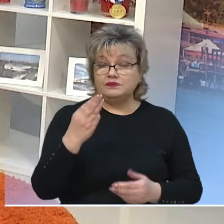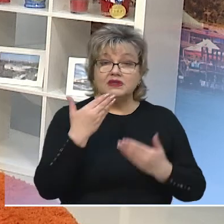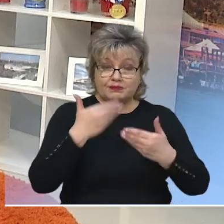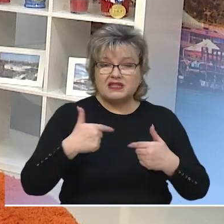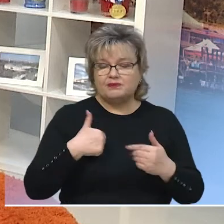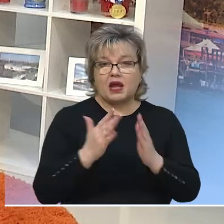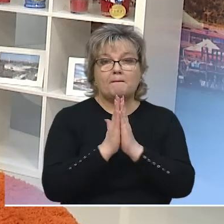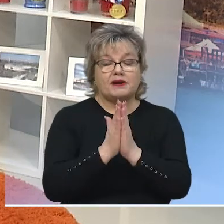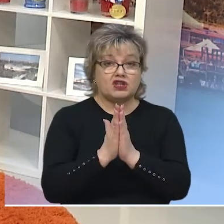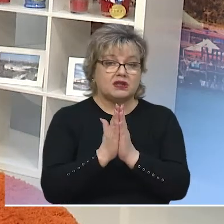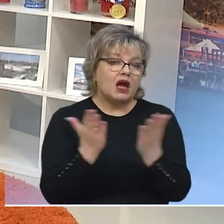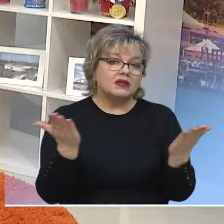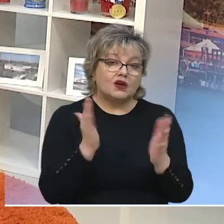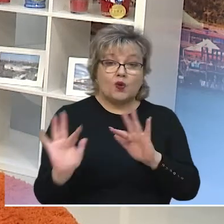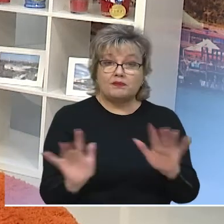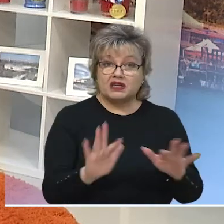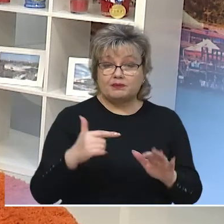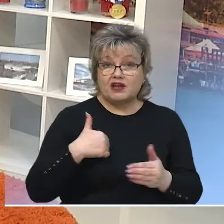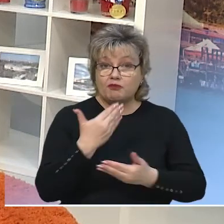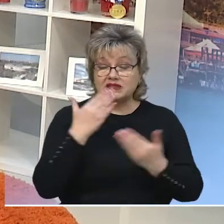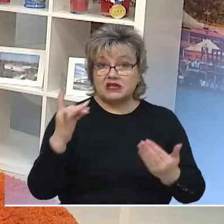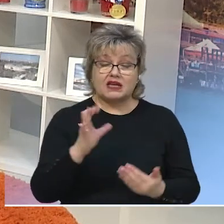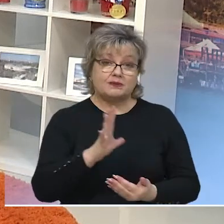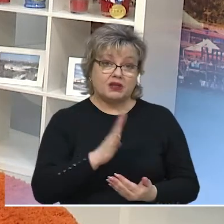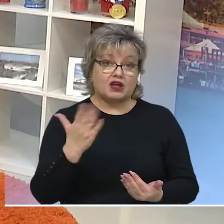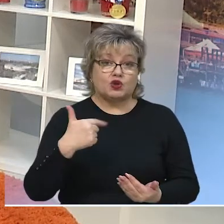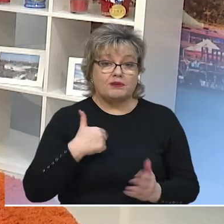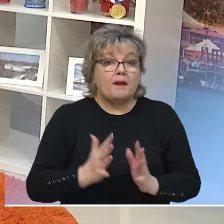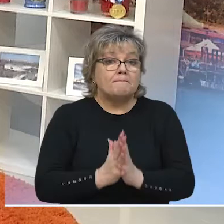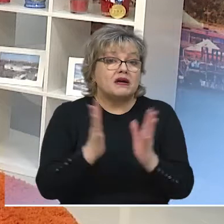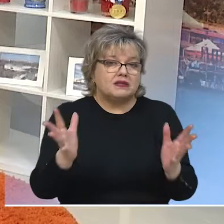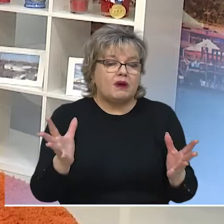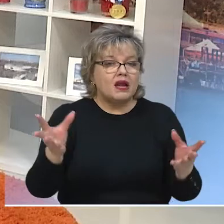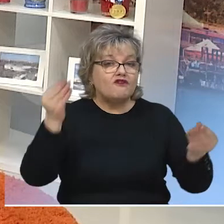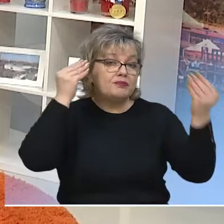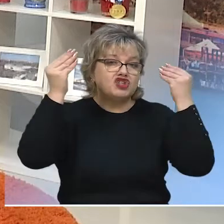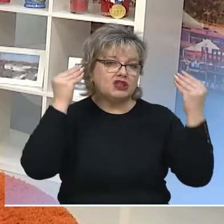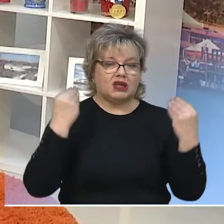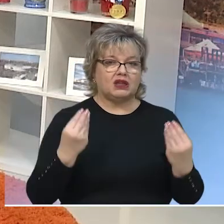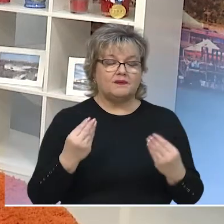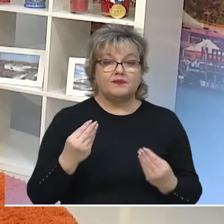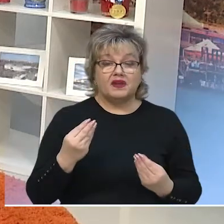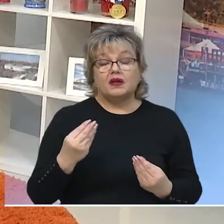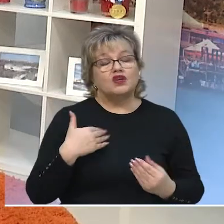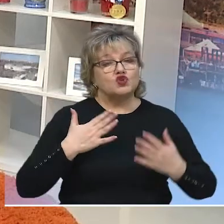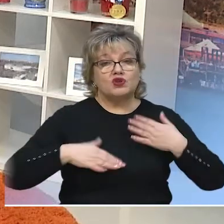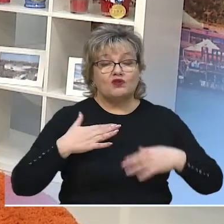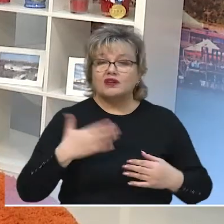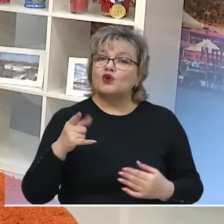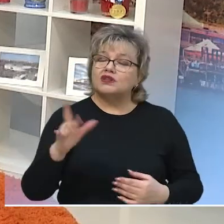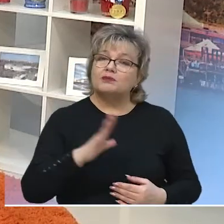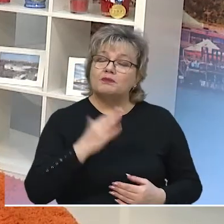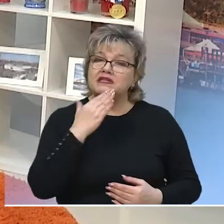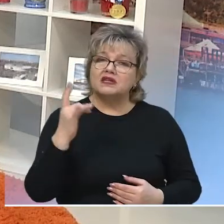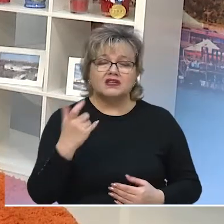Лёш, спроси меня, пожалуйста, вот на каком мероприятии я в последний раз была, которое меня максимально впечатлило? С удовольствием это сделала. Алена, на каком мероприятии ты была